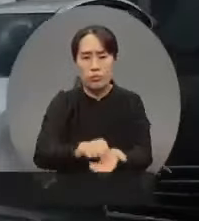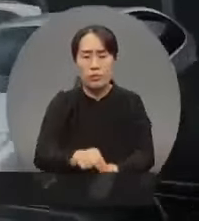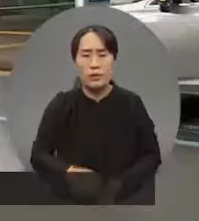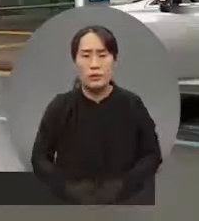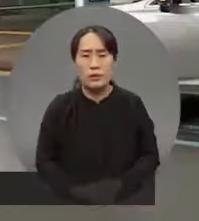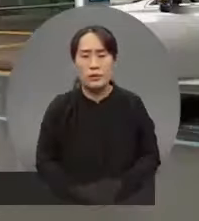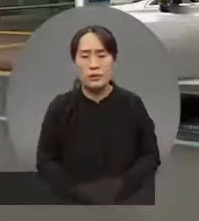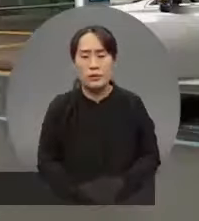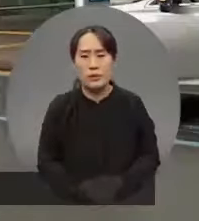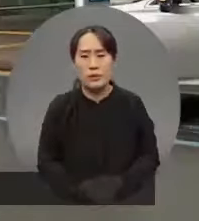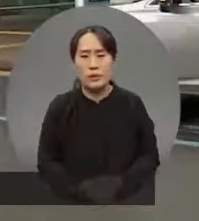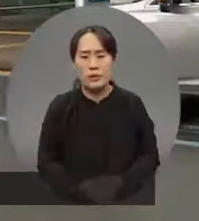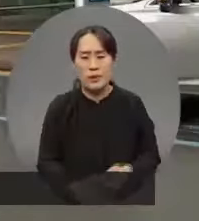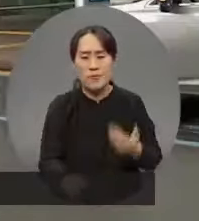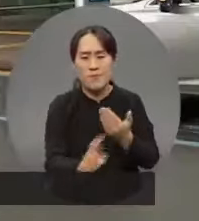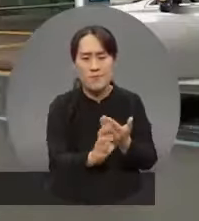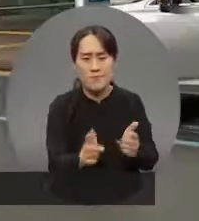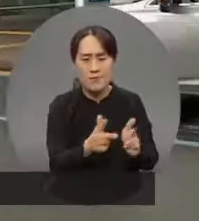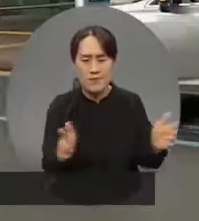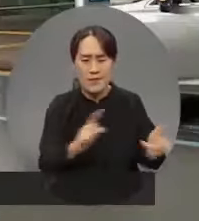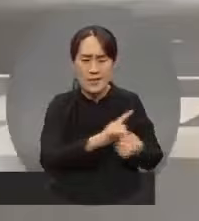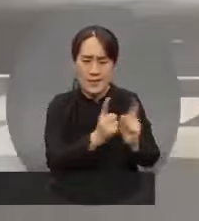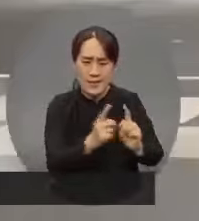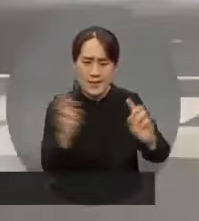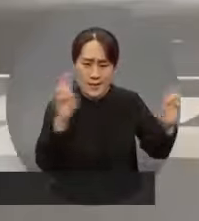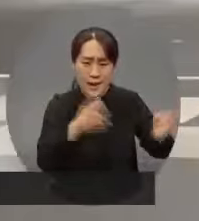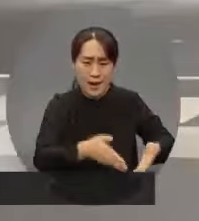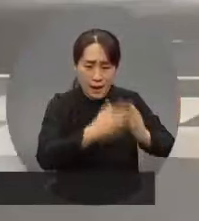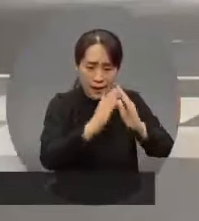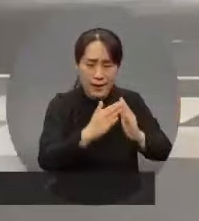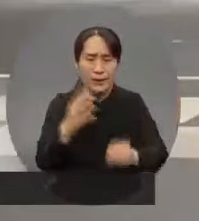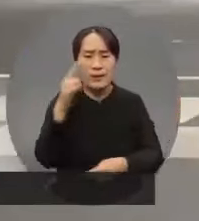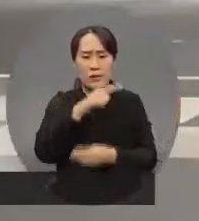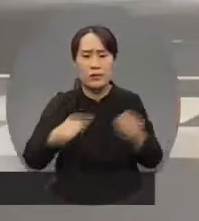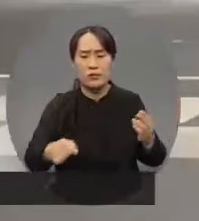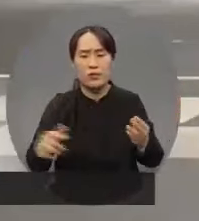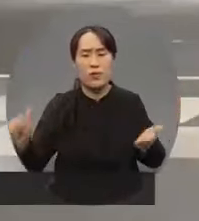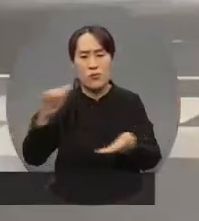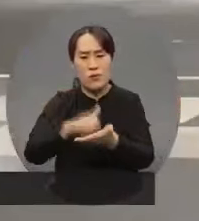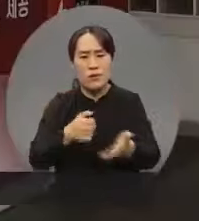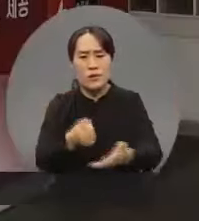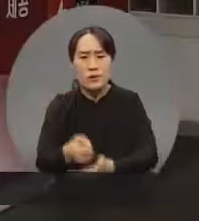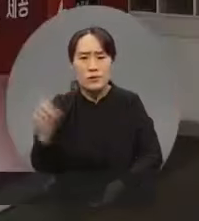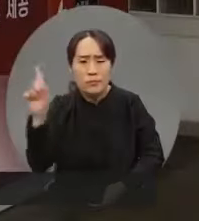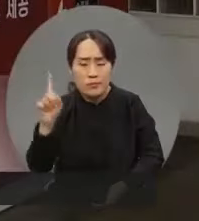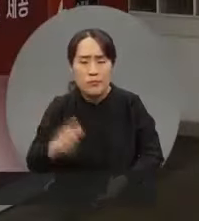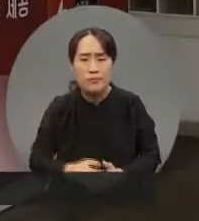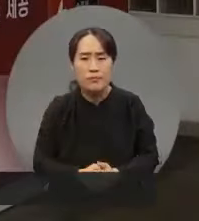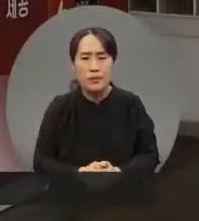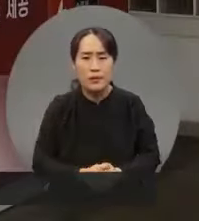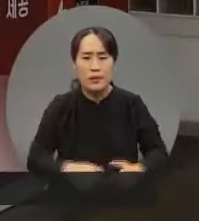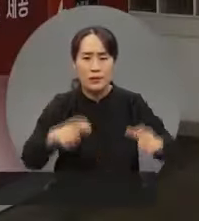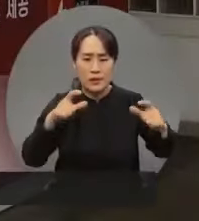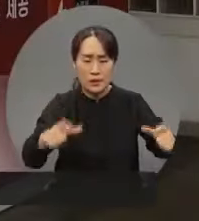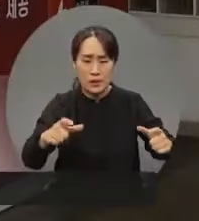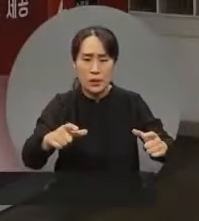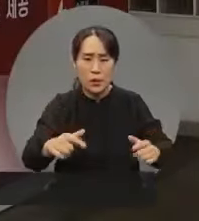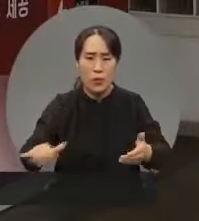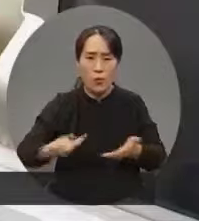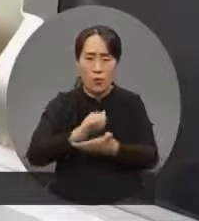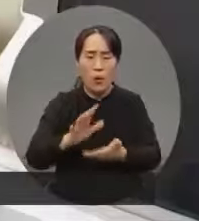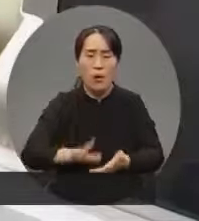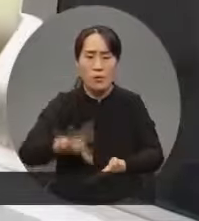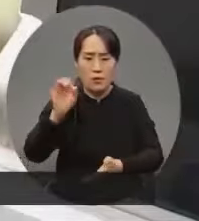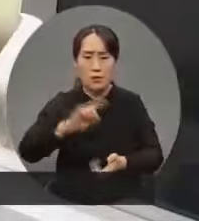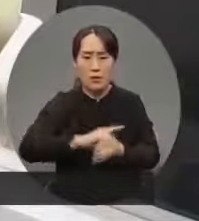겁니다. 불법 주차 대행 업체들까지 난립하자 청주공항이 내린 긴급 처방은 지방공항 최초의 주차